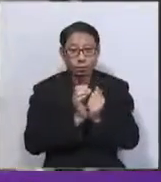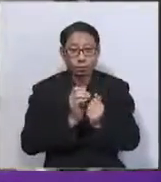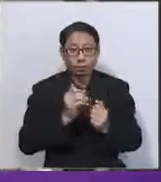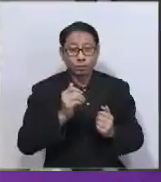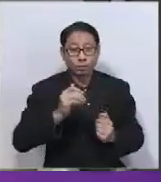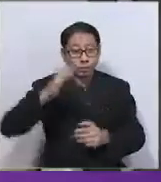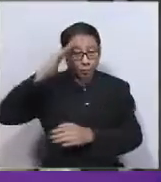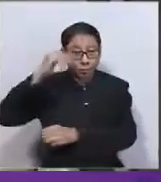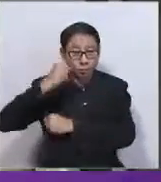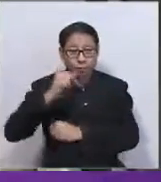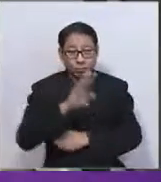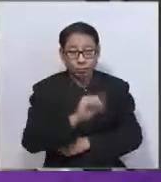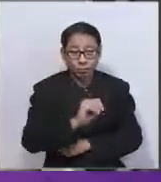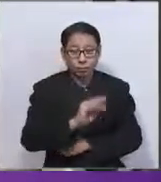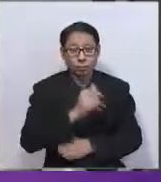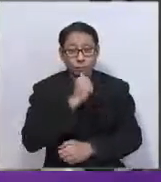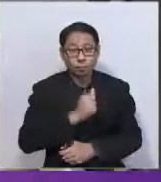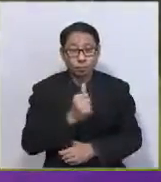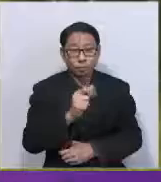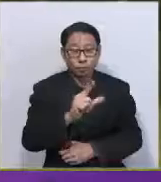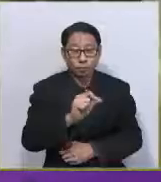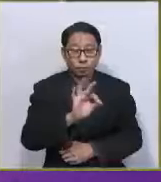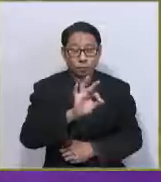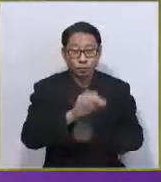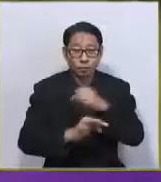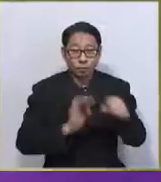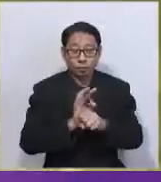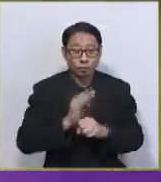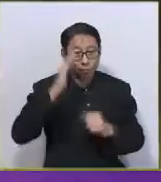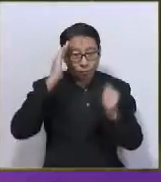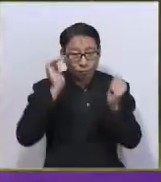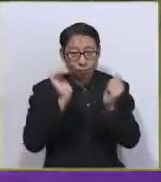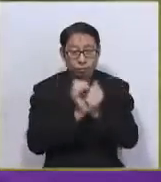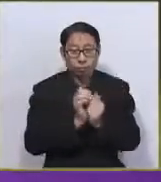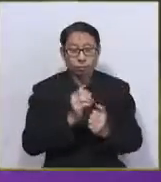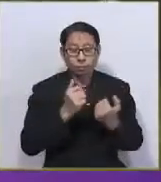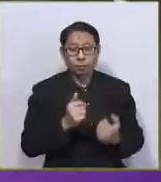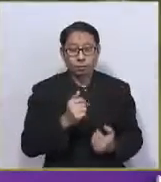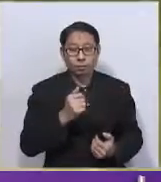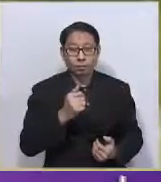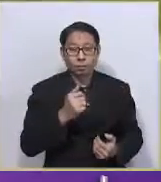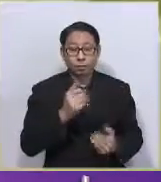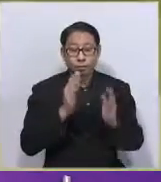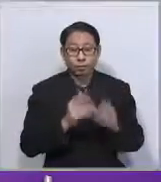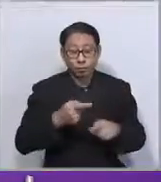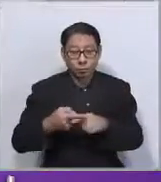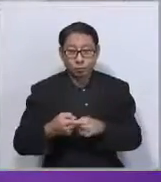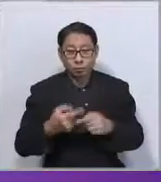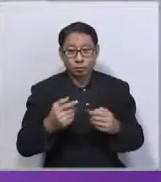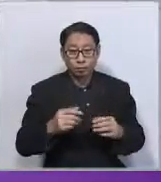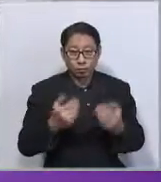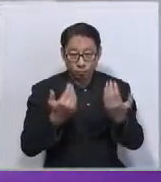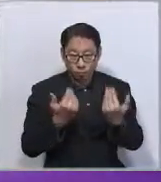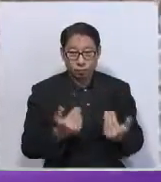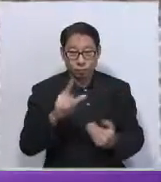ธทหารพลานที่47อายุ29ปีและดาบตำรวจอนิรุธจันทวงศ์และมีผู้ได้รับบาดเจ็บจากเหตุการณ์ที่เกิด